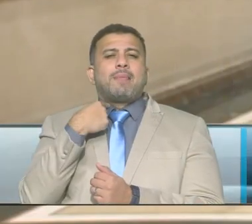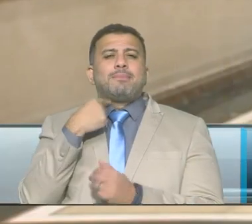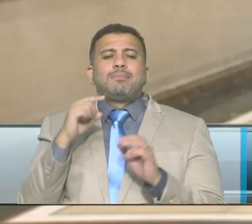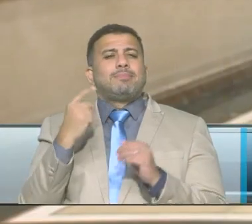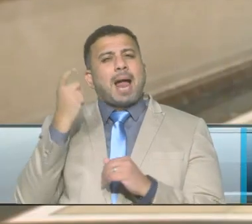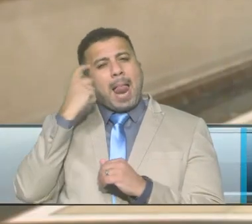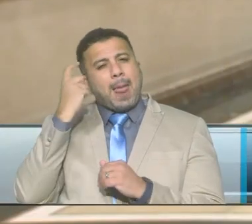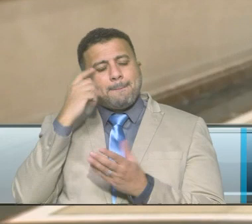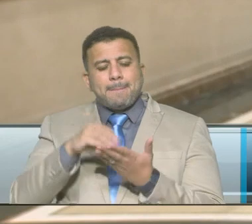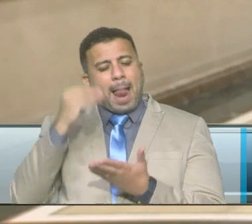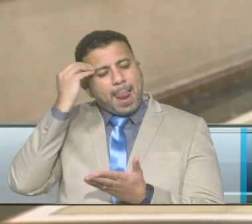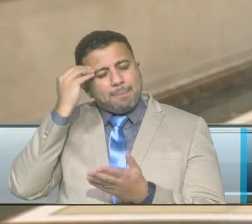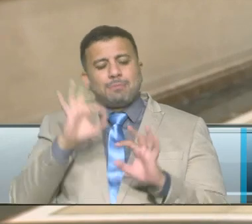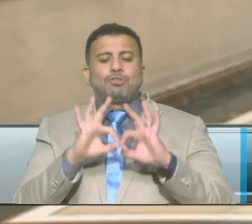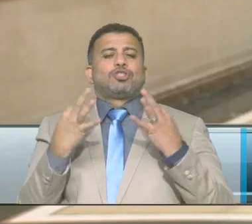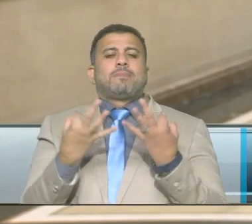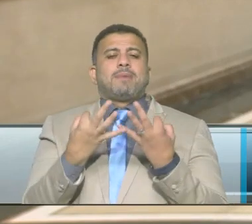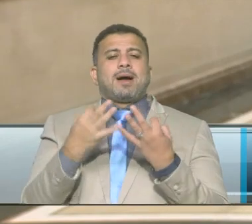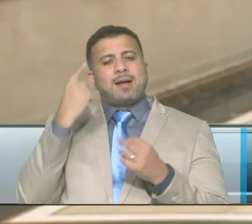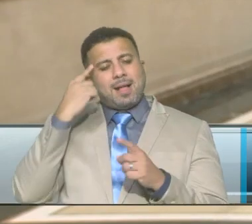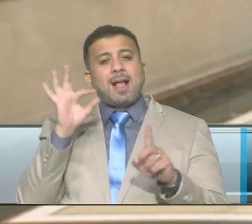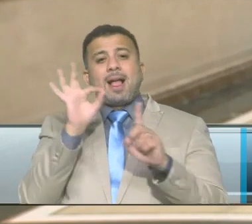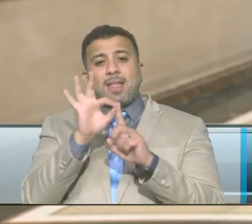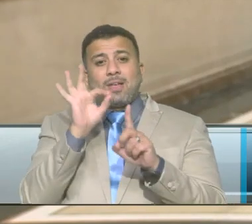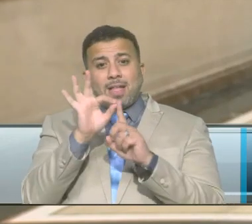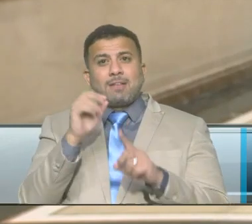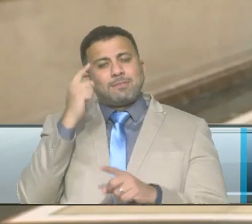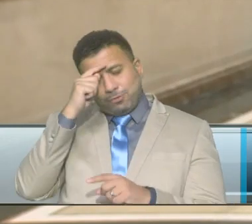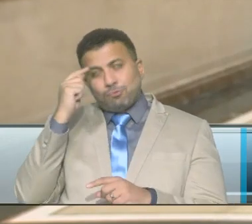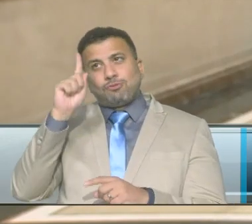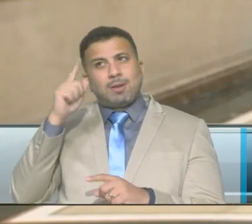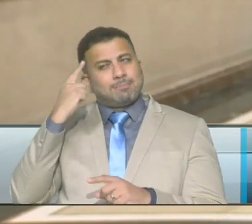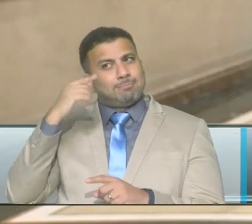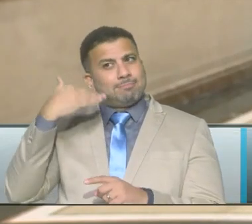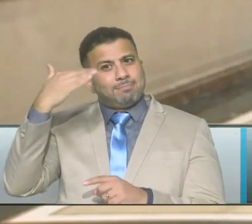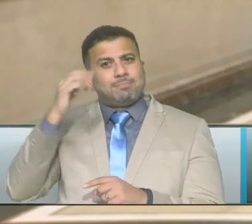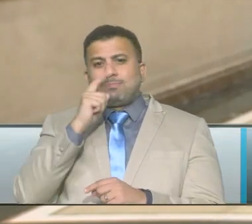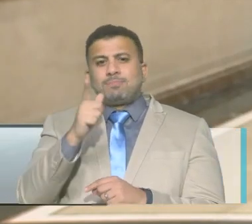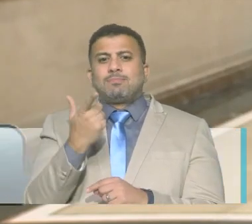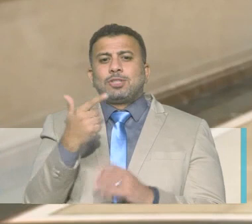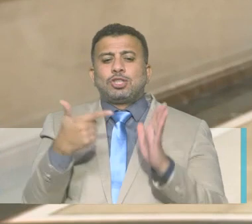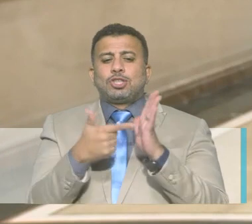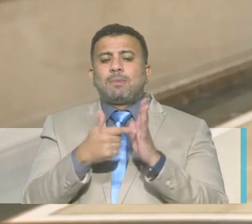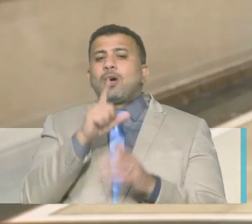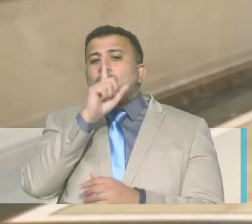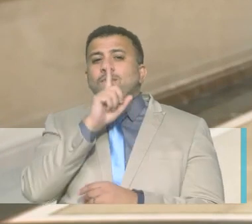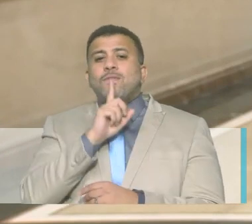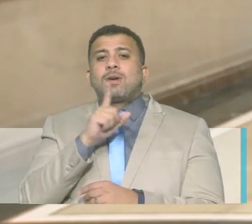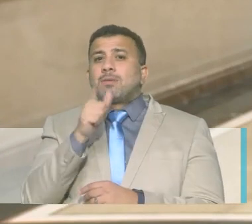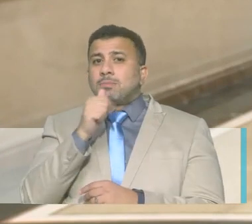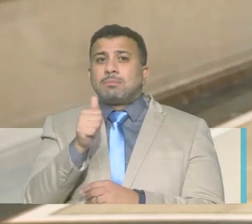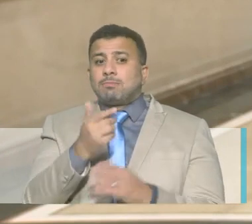لهدف، الهدف أنا حاطنه في بالي وإن شاء الله أوصل لها الهدف. استضافت جامعة خرفكان، هي